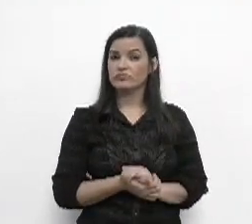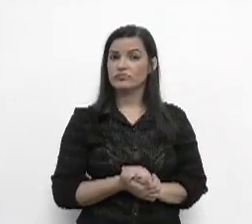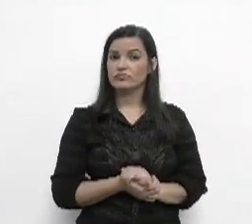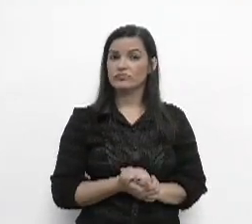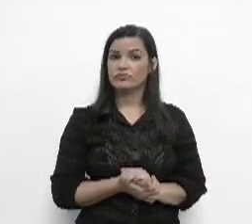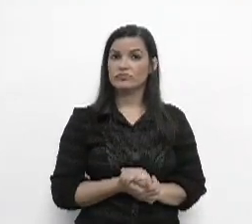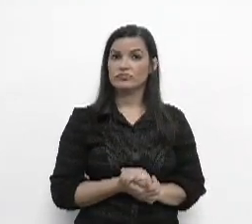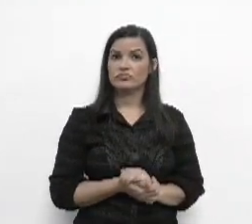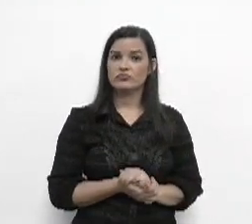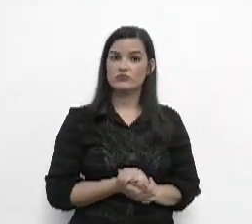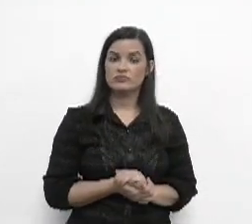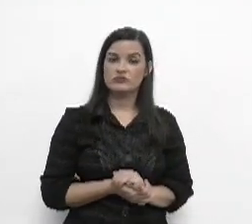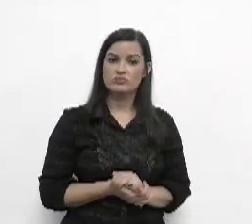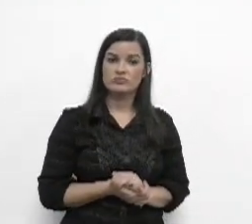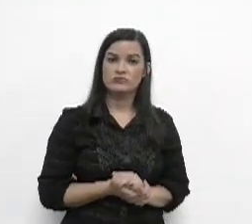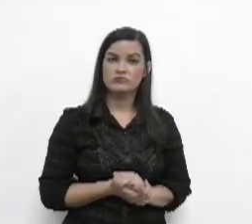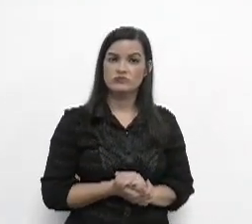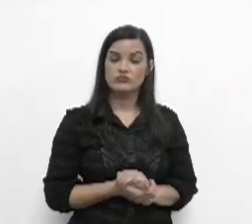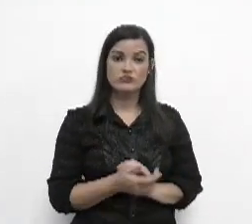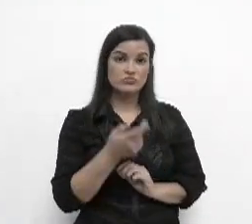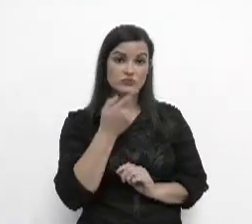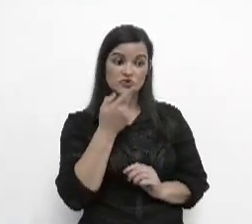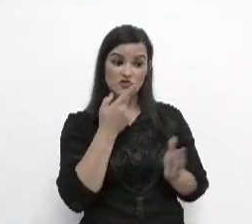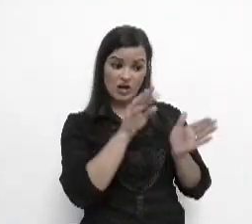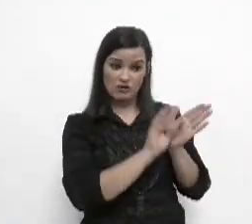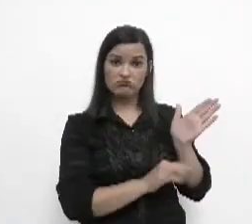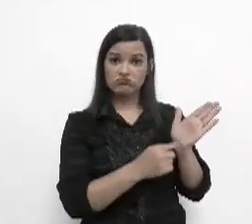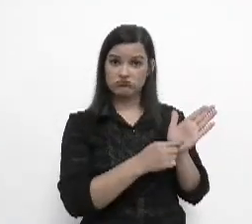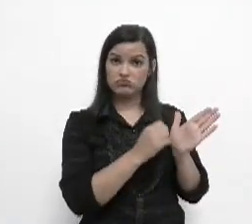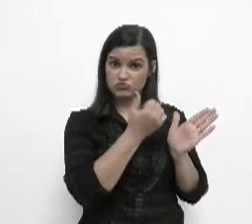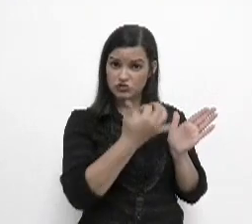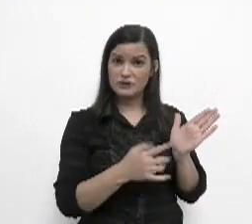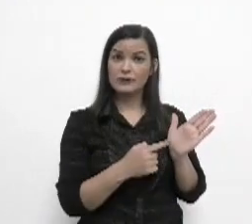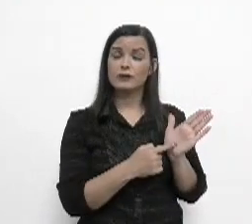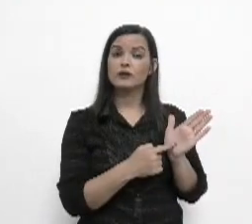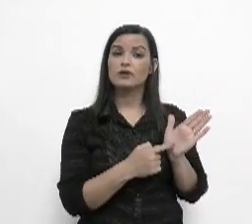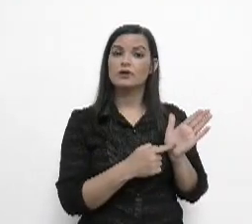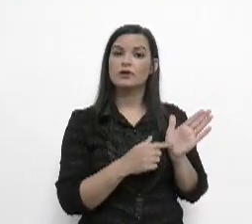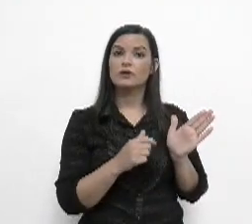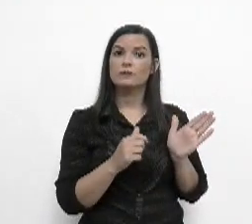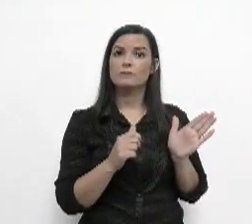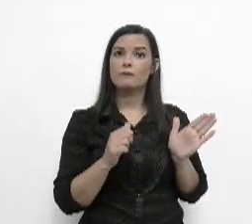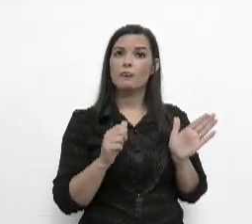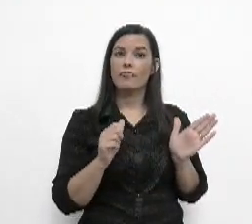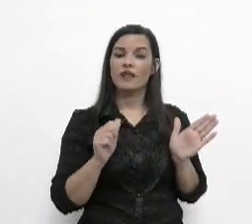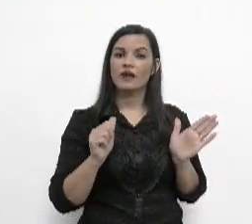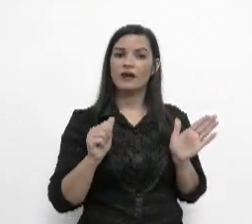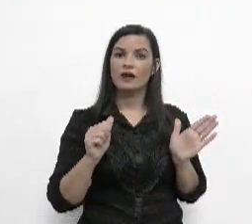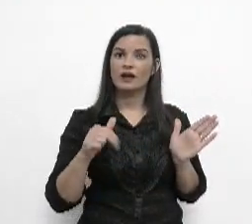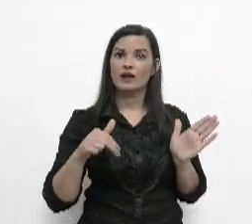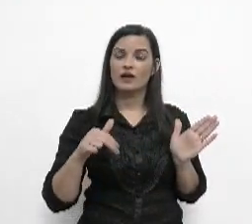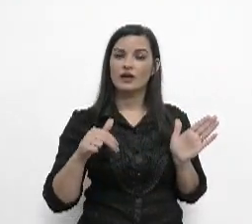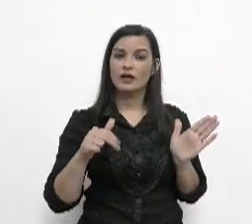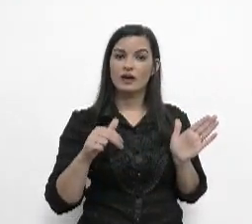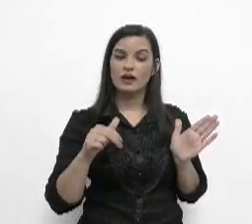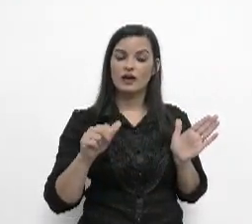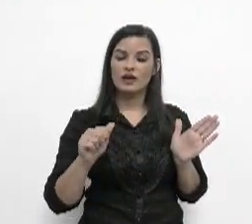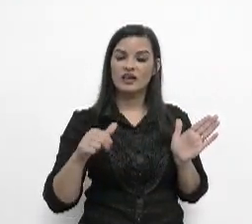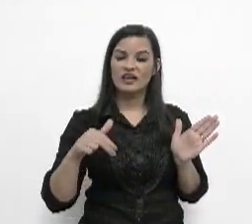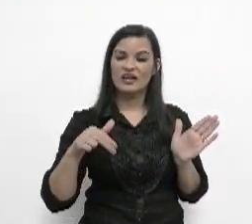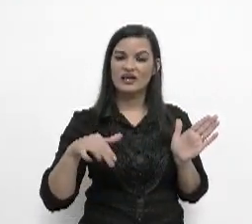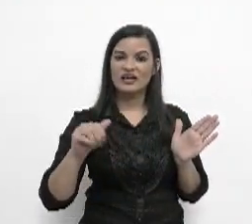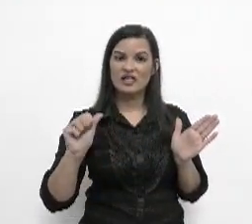그가 기도하고 있다고 기록하고 있습니다. Diz o texto que Ananias que Saulo estava orando